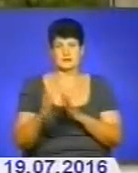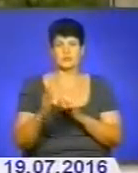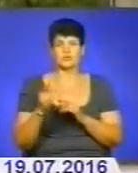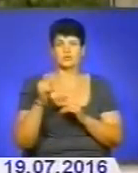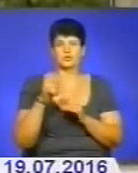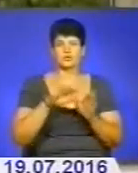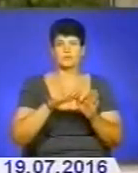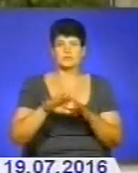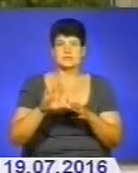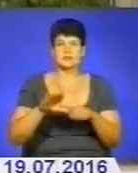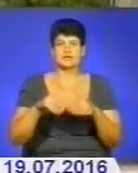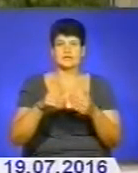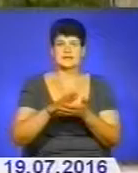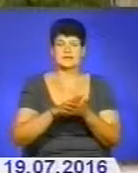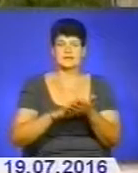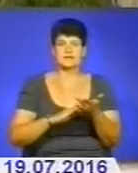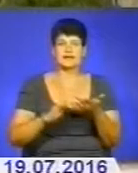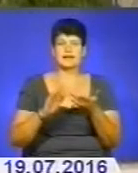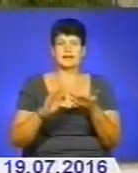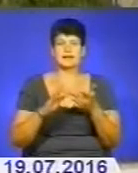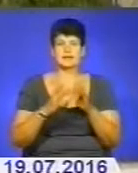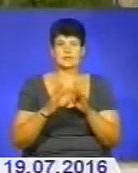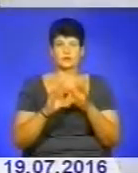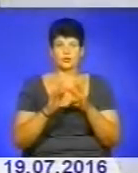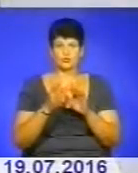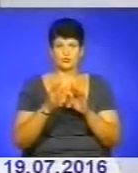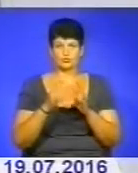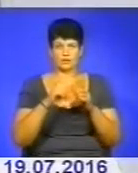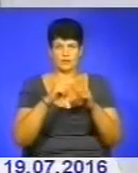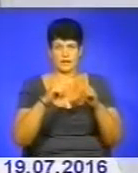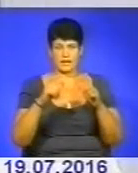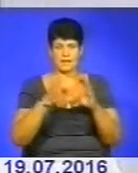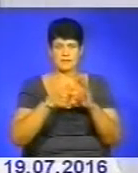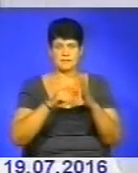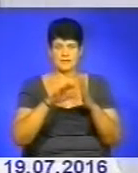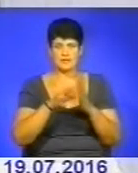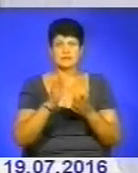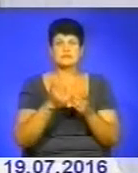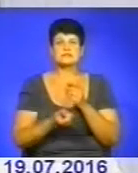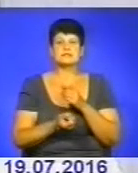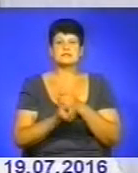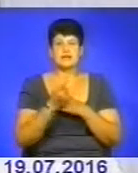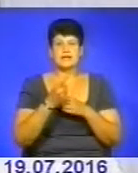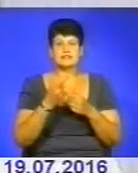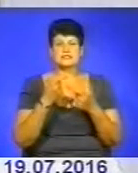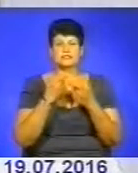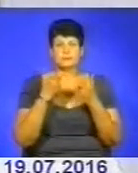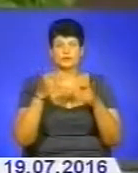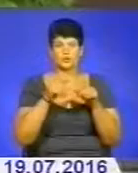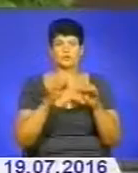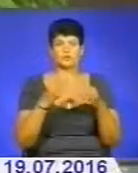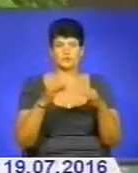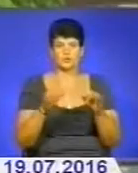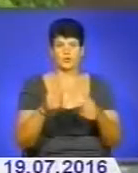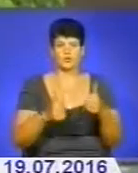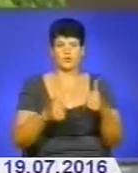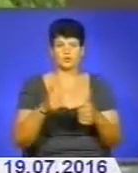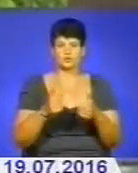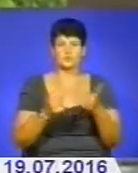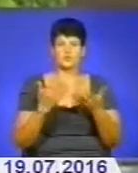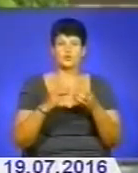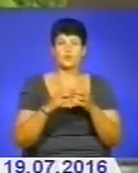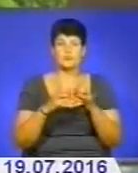після подання заяви в електронному кабінеті абітурієнта, до наступного дня з'явиться інформація, що його допущено до конкурсу. Якщо